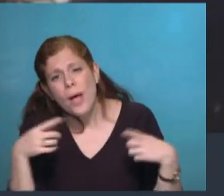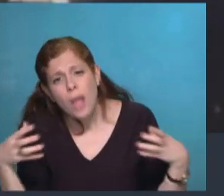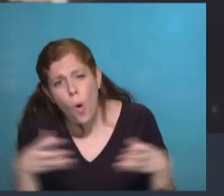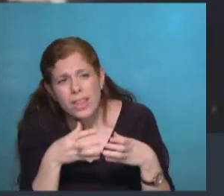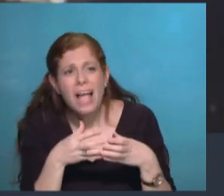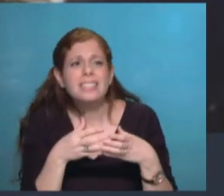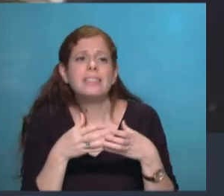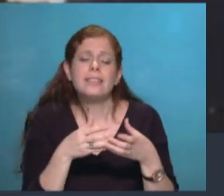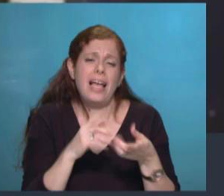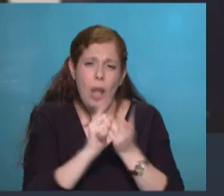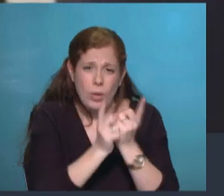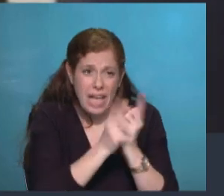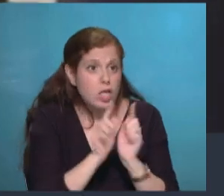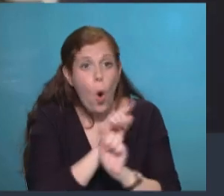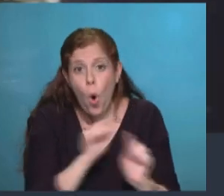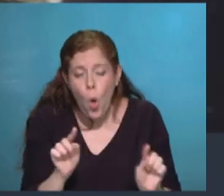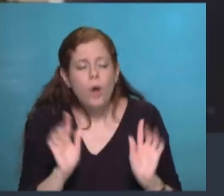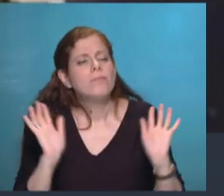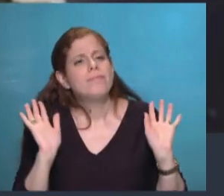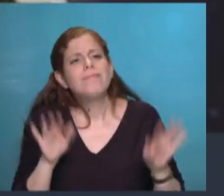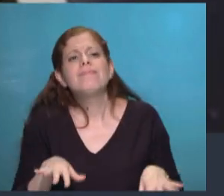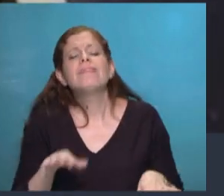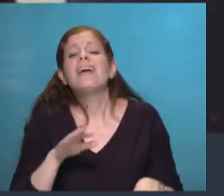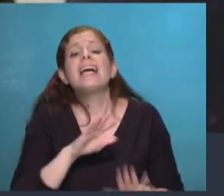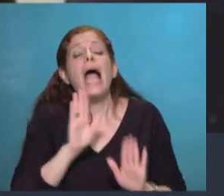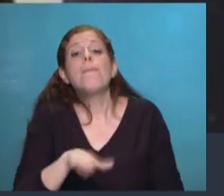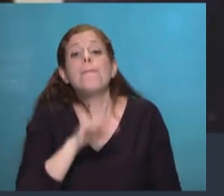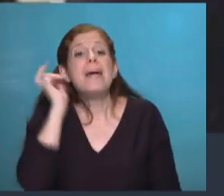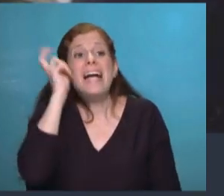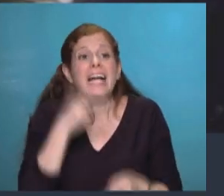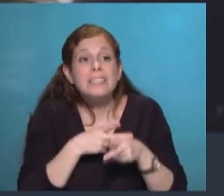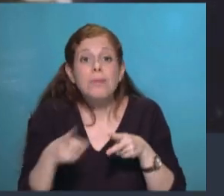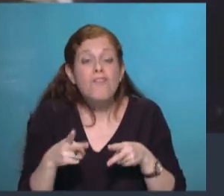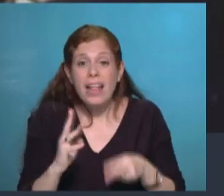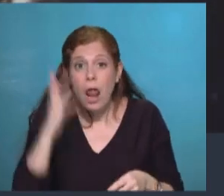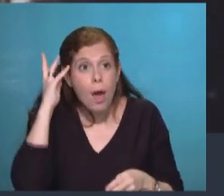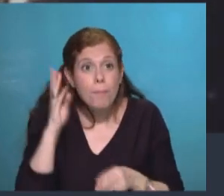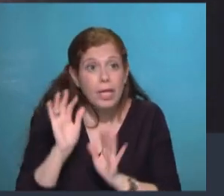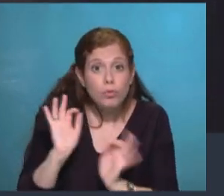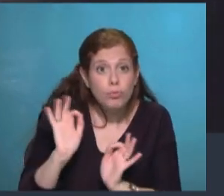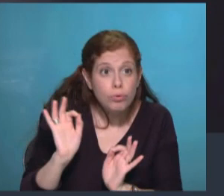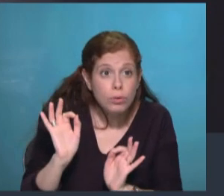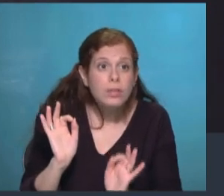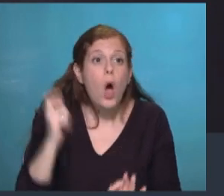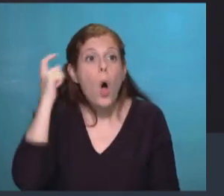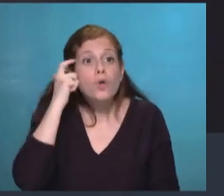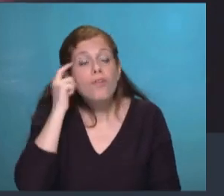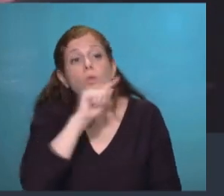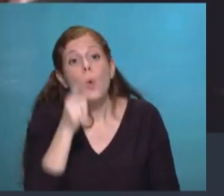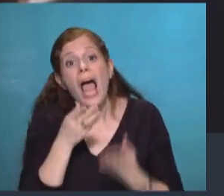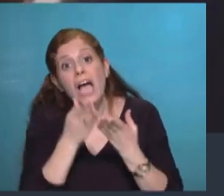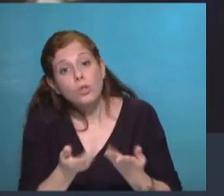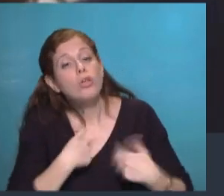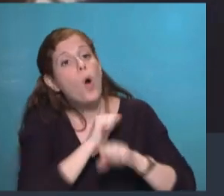יבטלו את הרוטציה. ורק גנצים, לא ילפיד. חושבים שזה אולי יעזור יותר שאנחנו